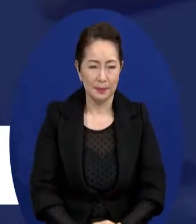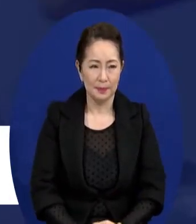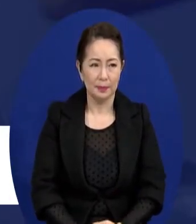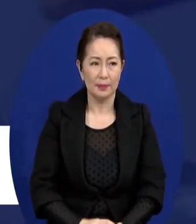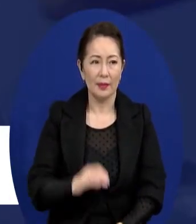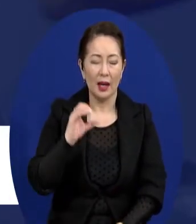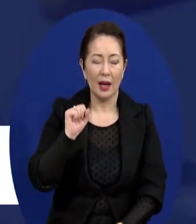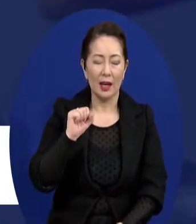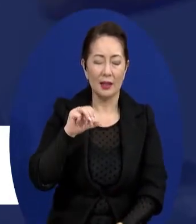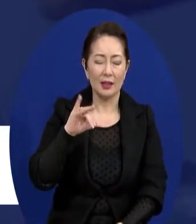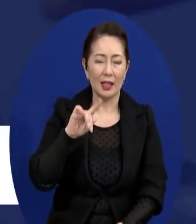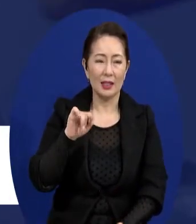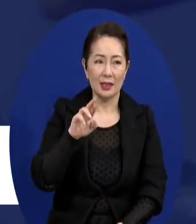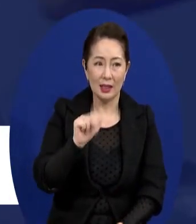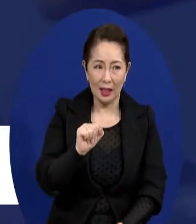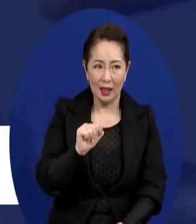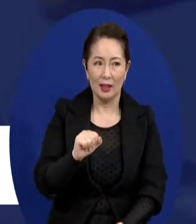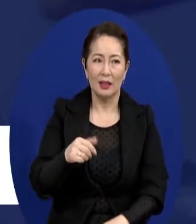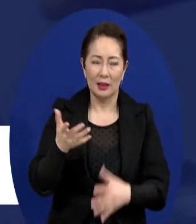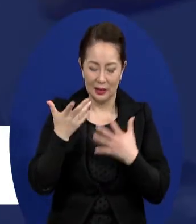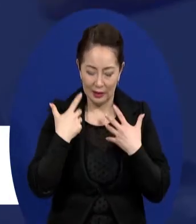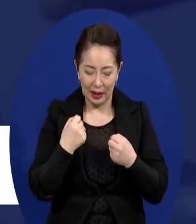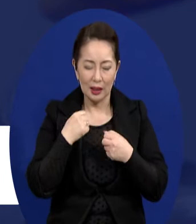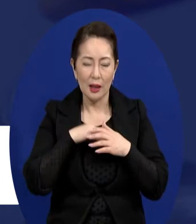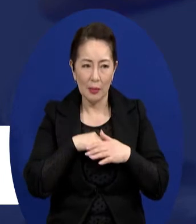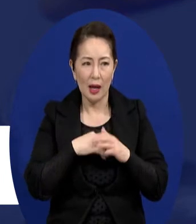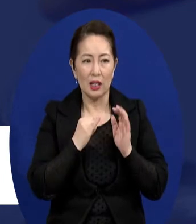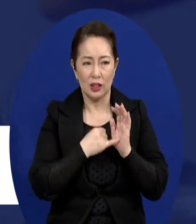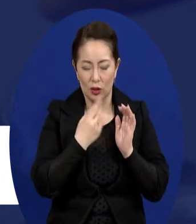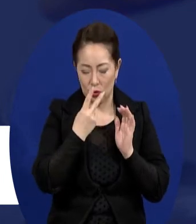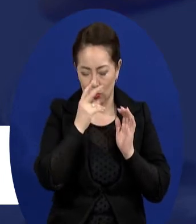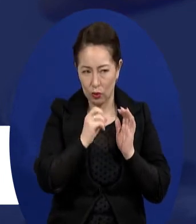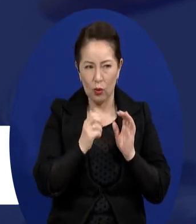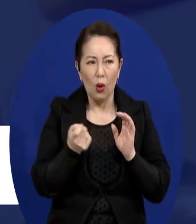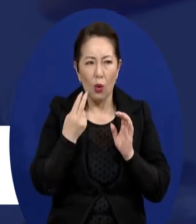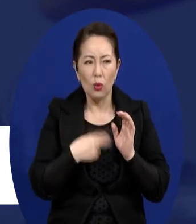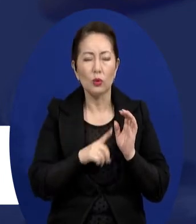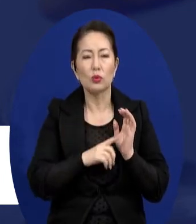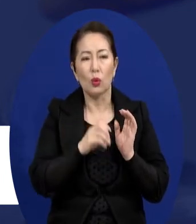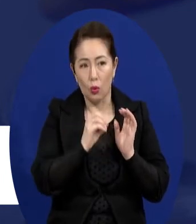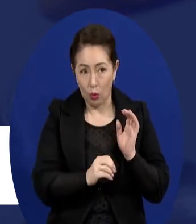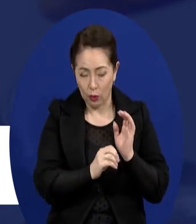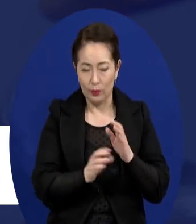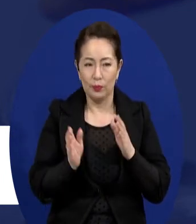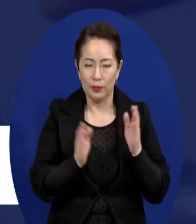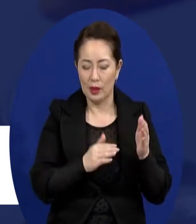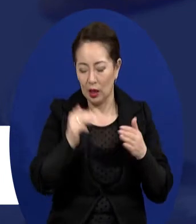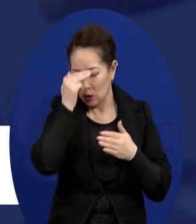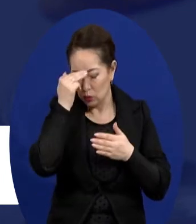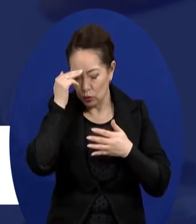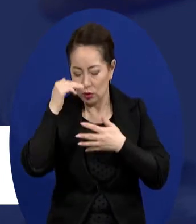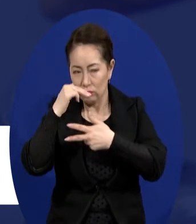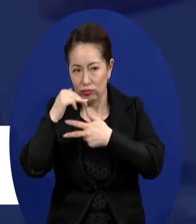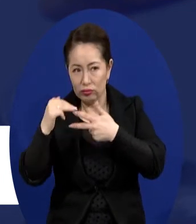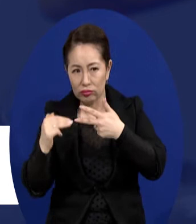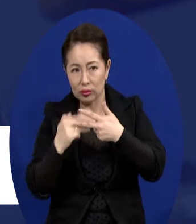AstraZeneca вакцин дархлаа тогтох хувь хөнгөн хэлбэр 62%, хүн хэлбэр 100%. Клиник туршилт. 3 дугаар шатны туршилт дууссан.